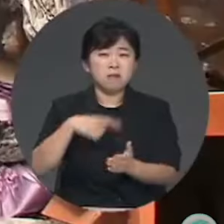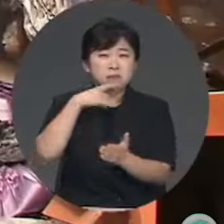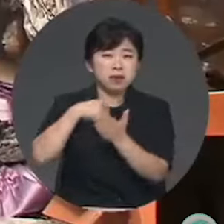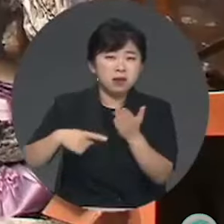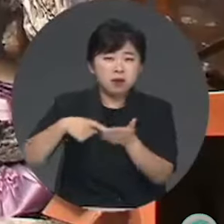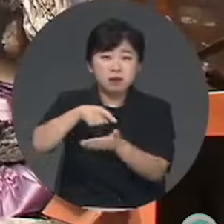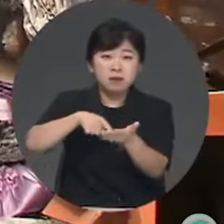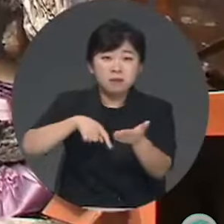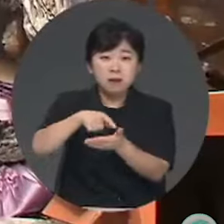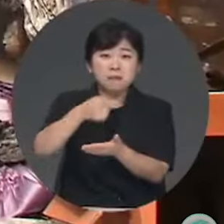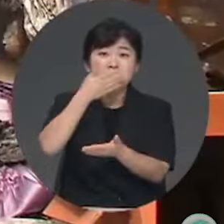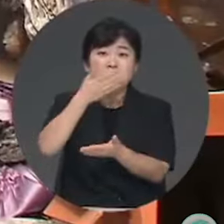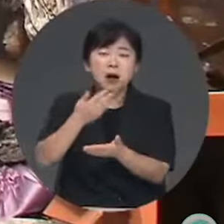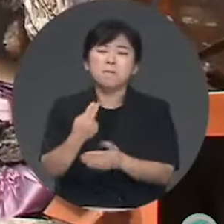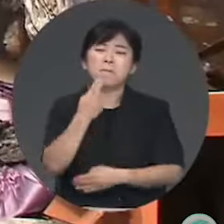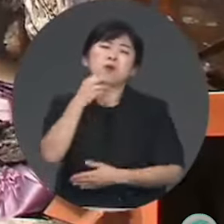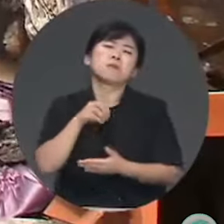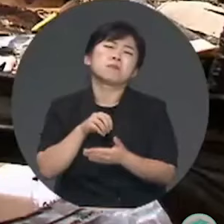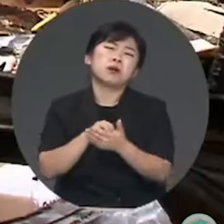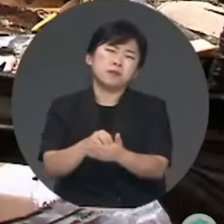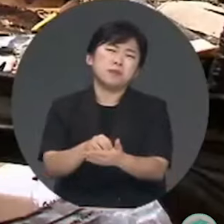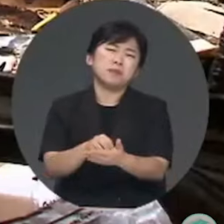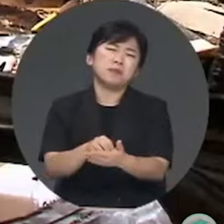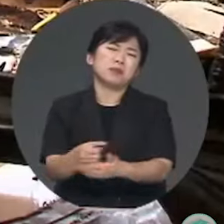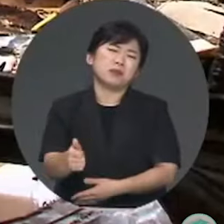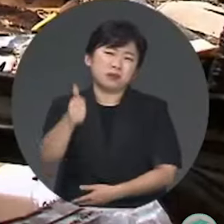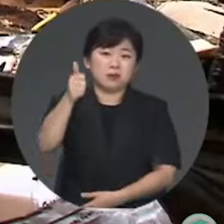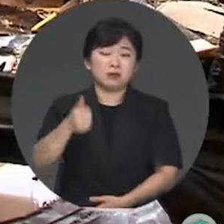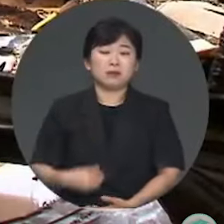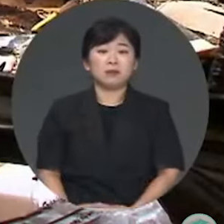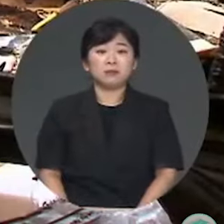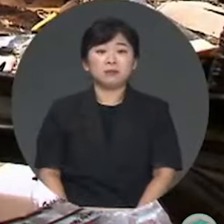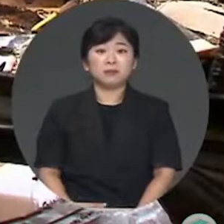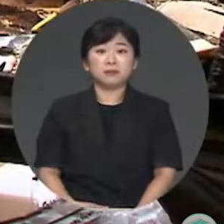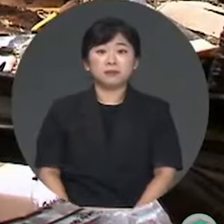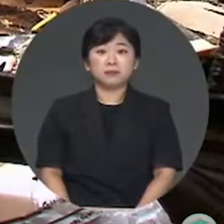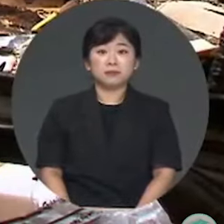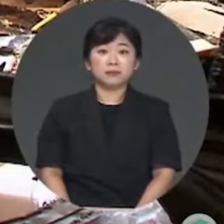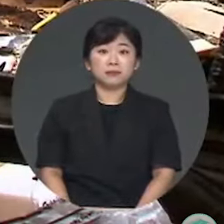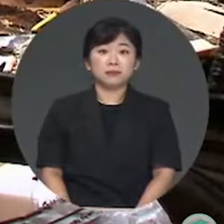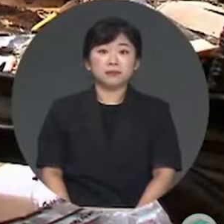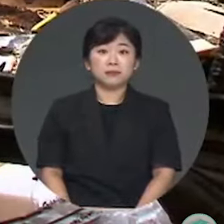보상을 받을 수 있는 보험을 들어두는 것도 좋습니다. MBC 뉴스 이선영입니다.